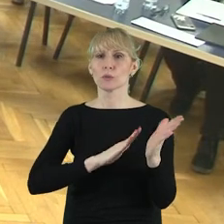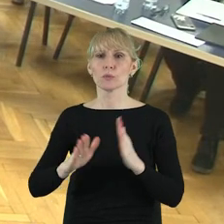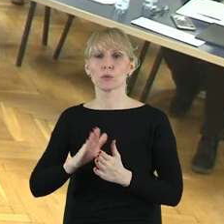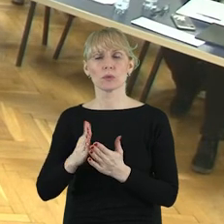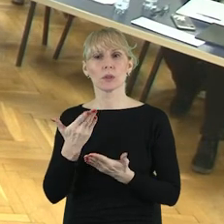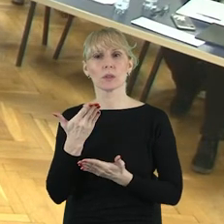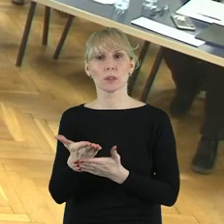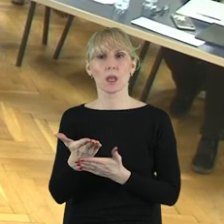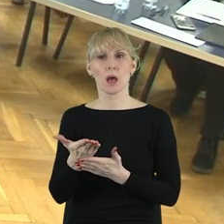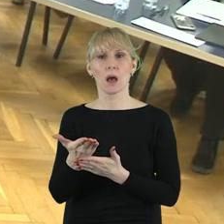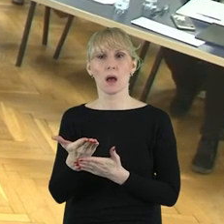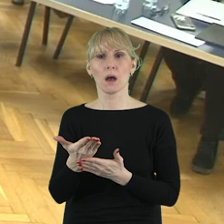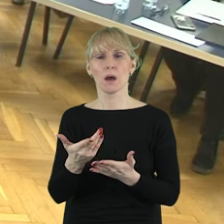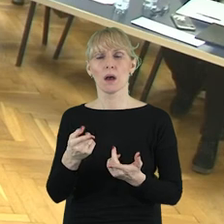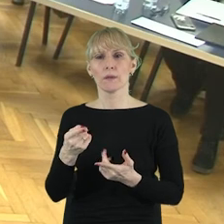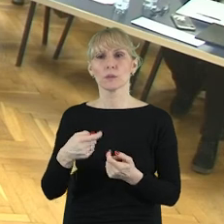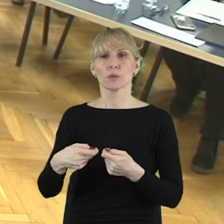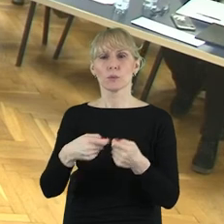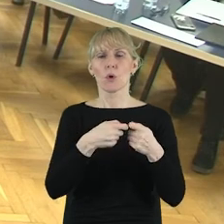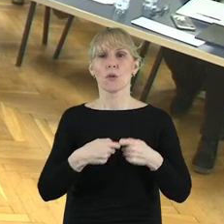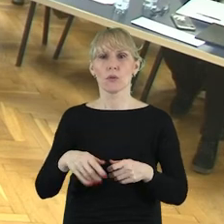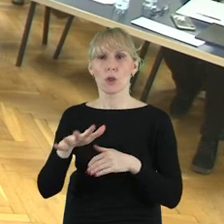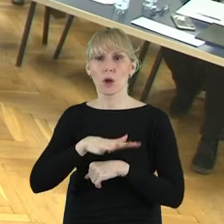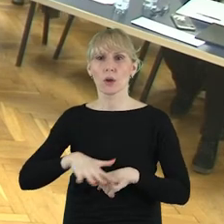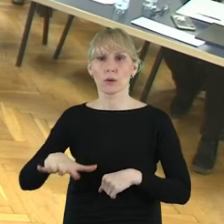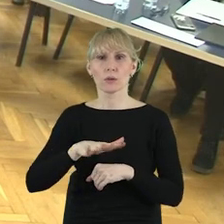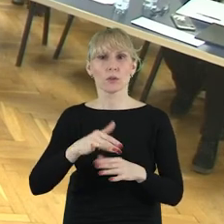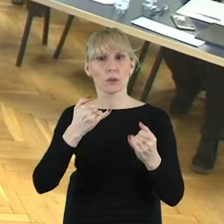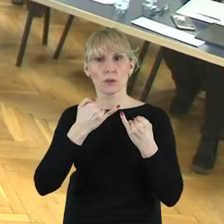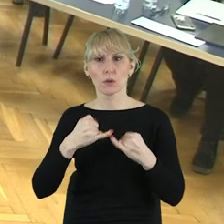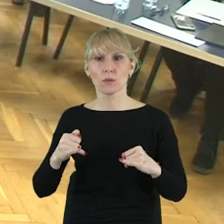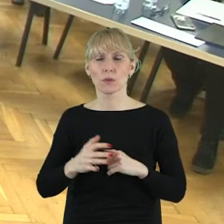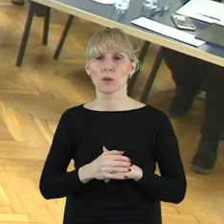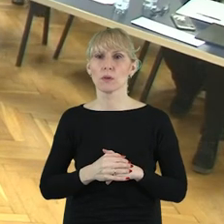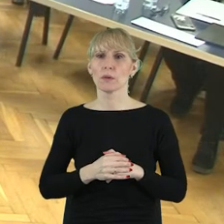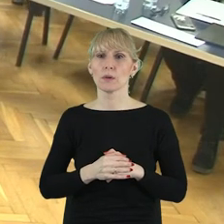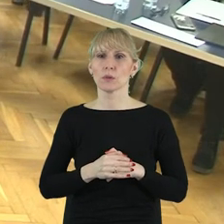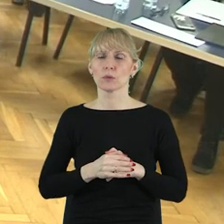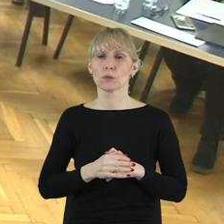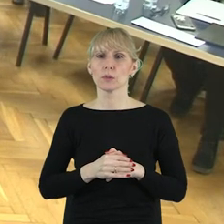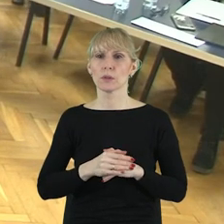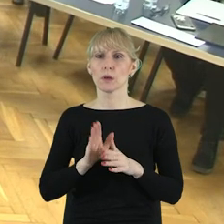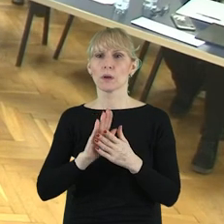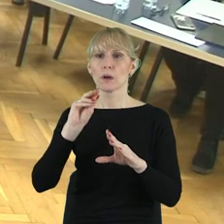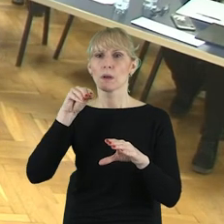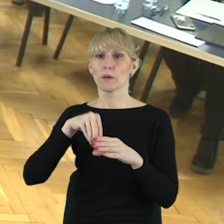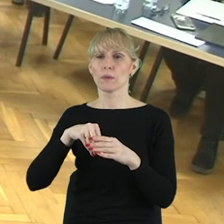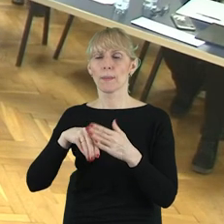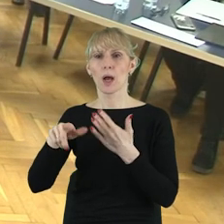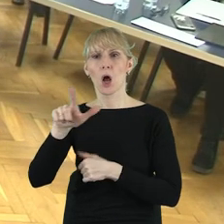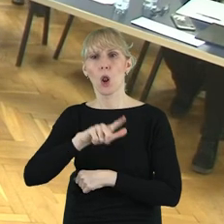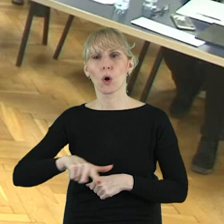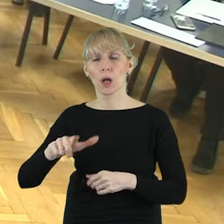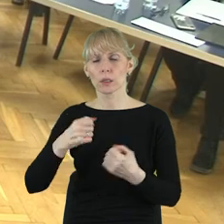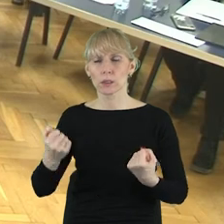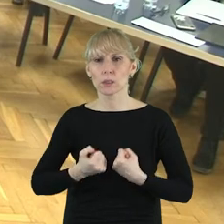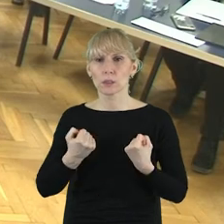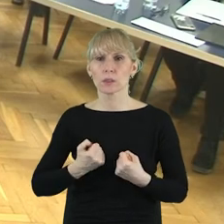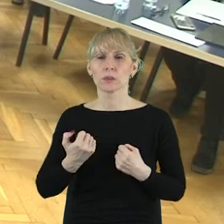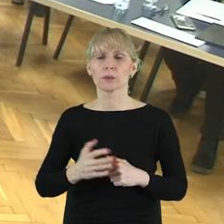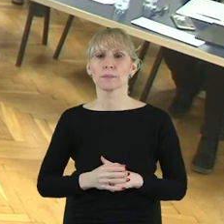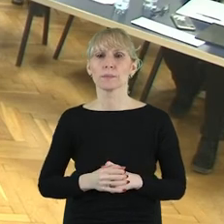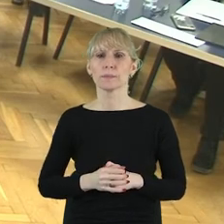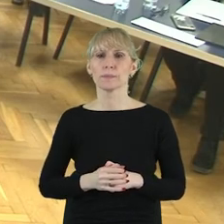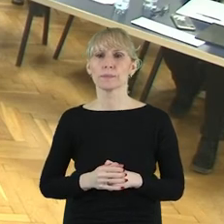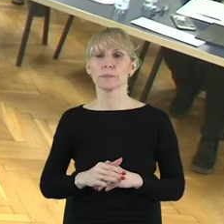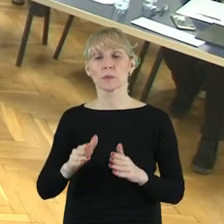danego spójnego obszaru. Zapewnia zintegrowanie, czyli łączenie różnych podmiotów, zasobów i celów. W ramach lokalnych grup działania